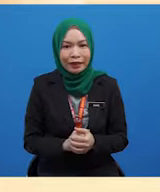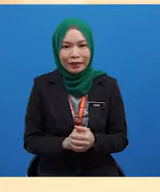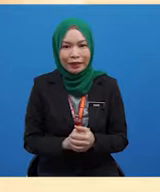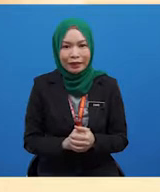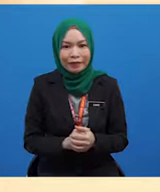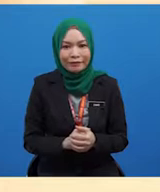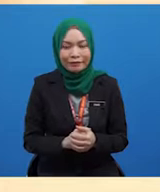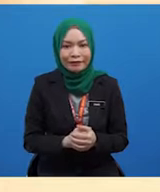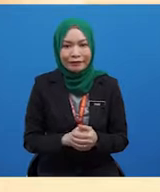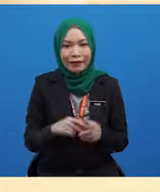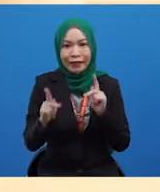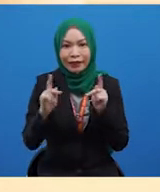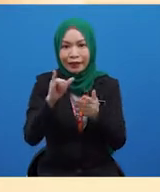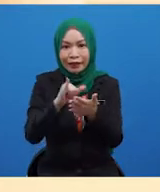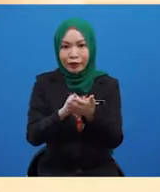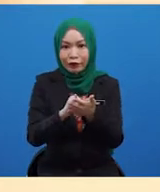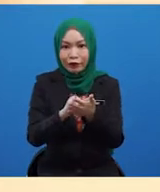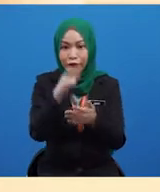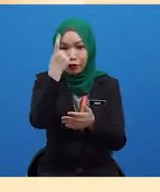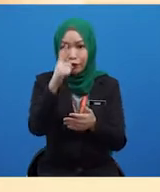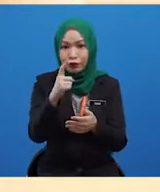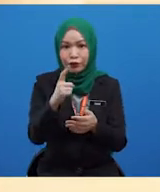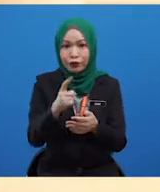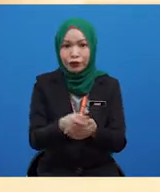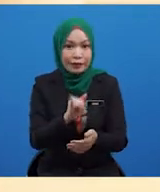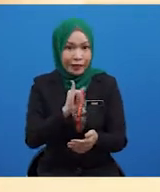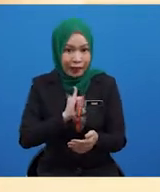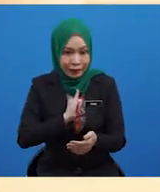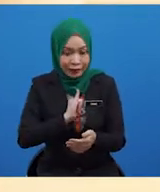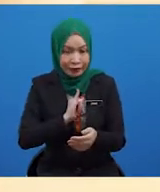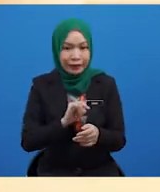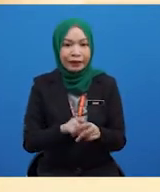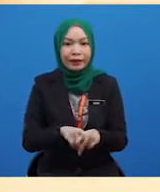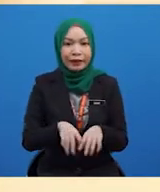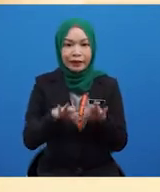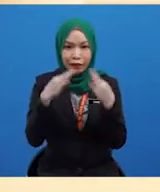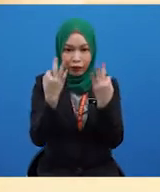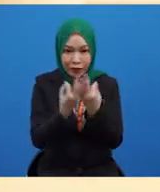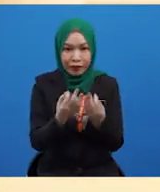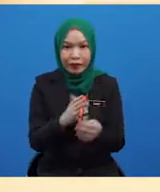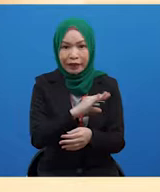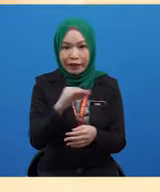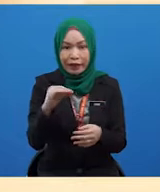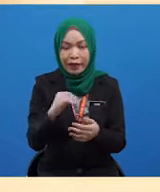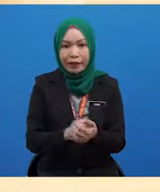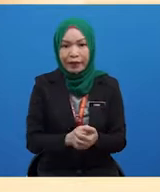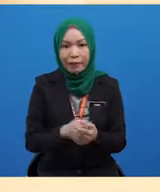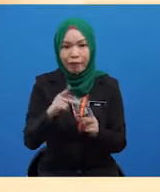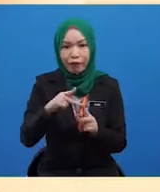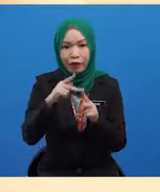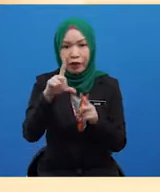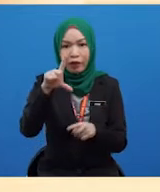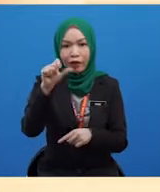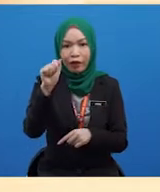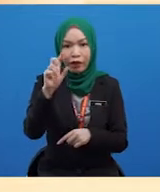saya dan keluarga dan ke sana pula merujuk kepada Pulau Langkawi. Penanda wacana